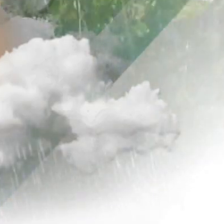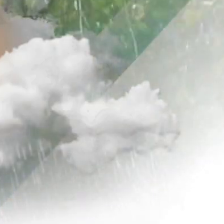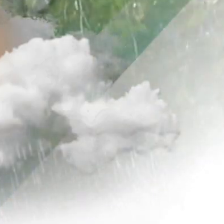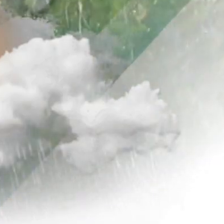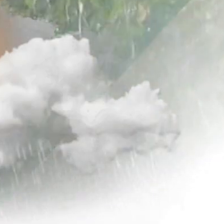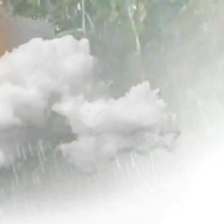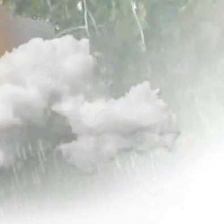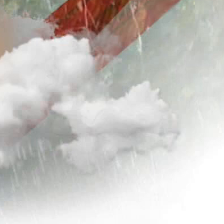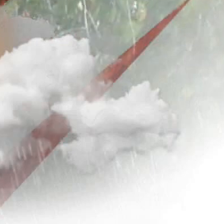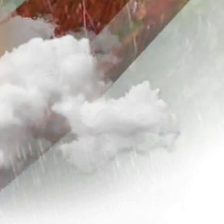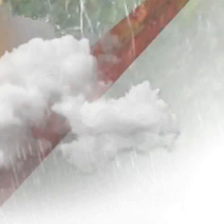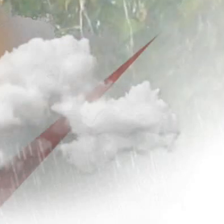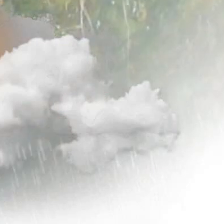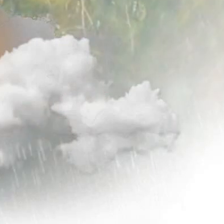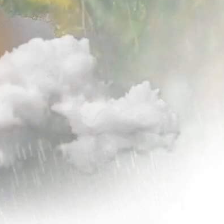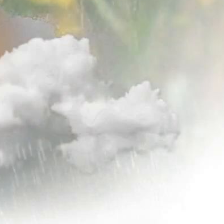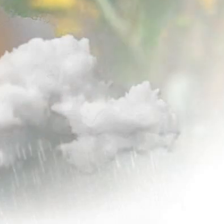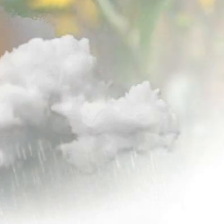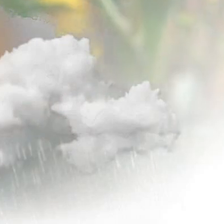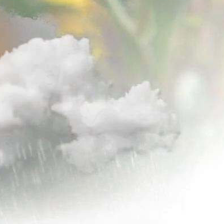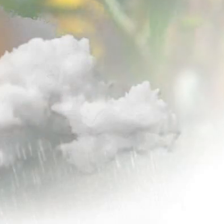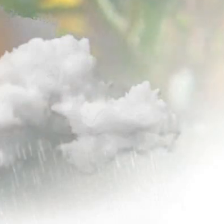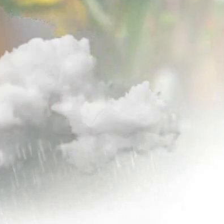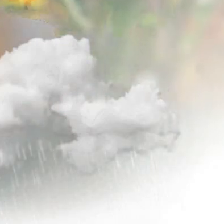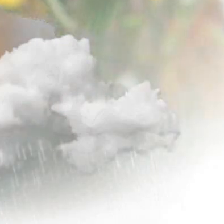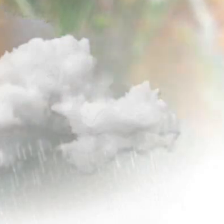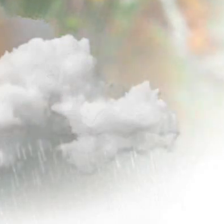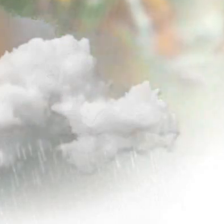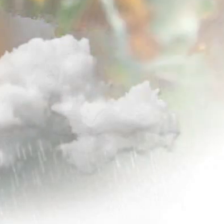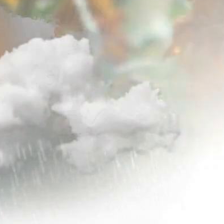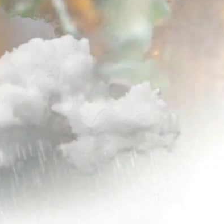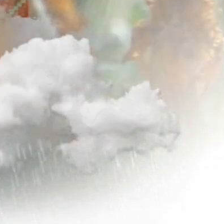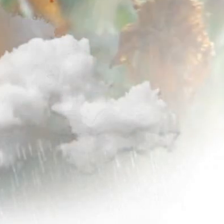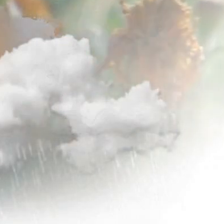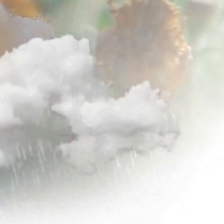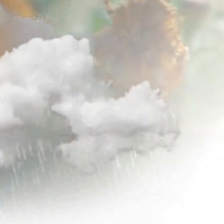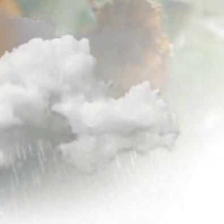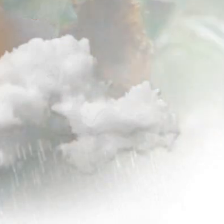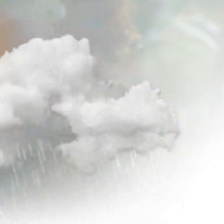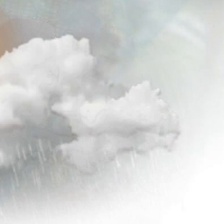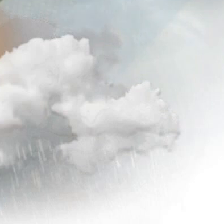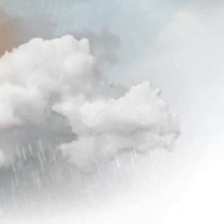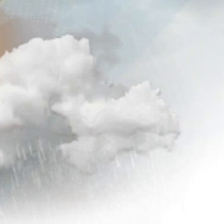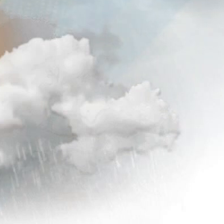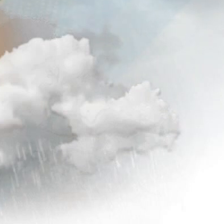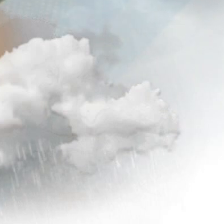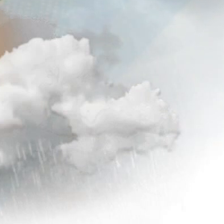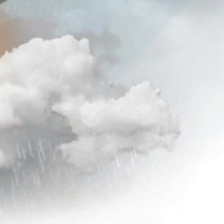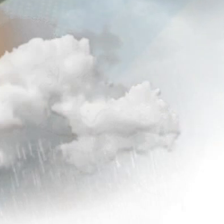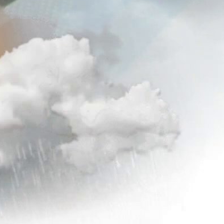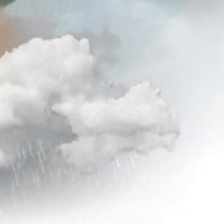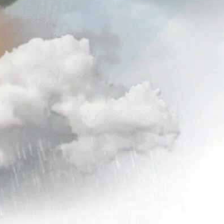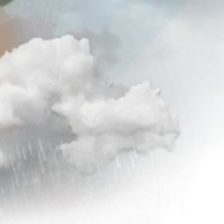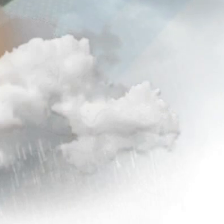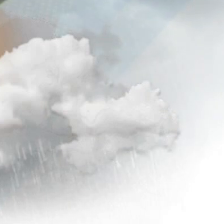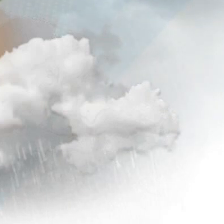Раніцей слупок термометра пакажа каля 18 градусов цяпла. Днюм – да плюс 24, а вечарам